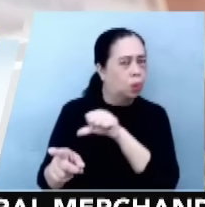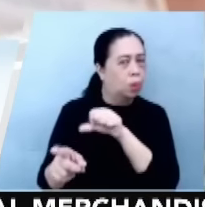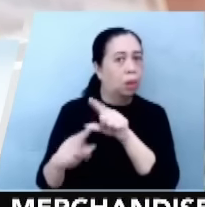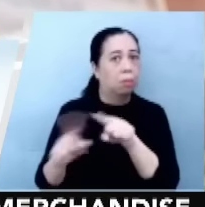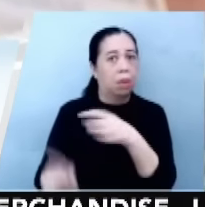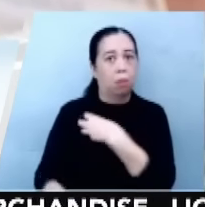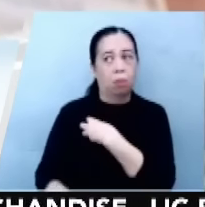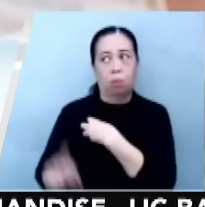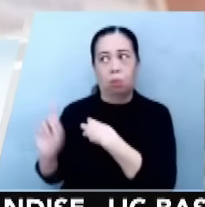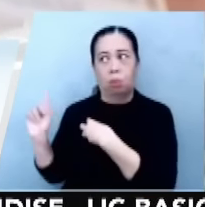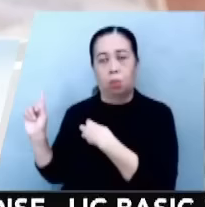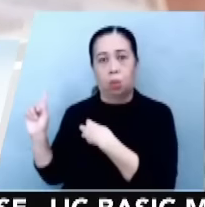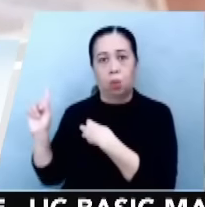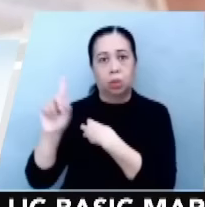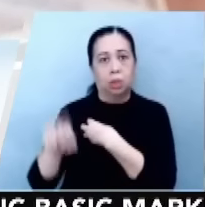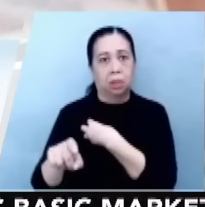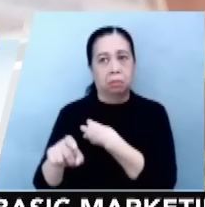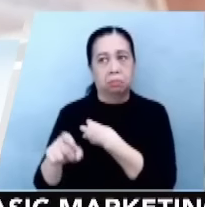asked if